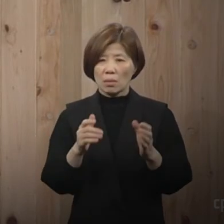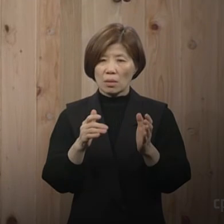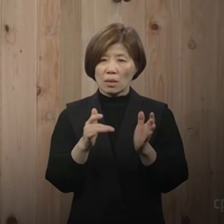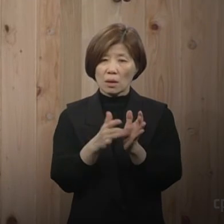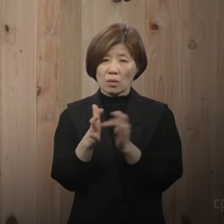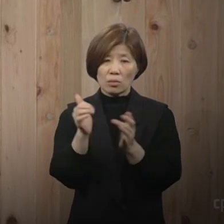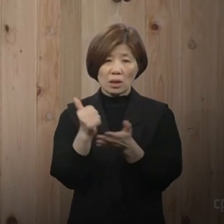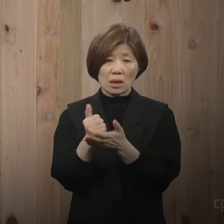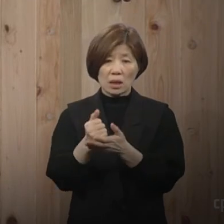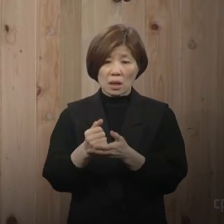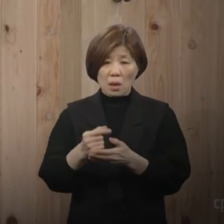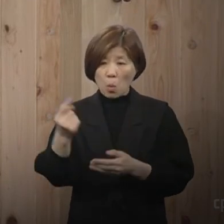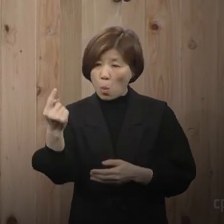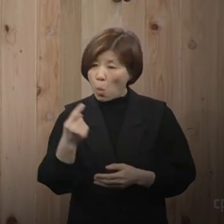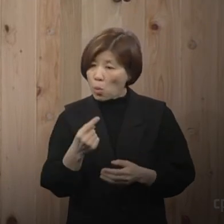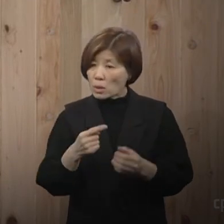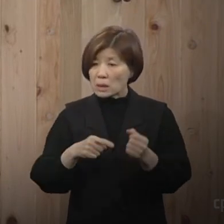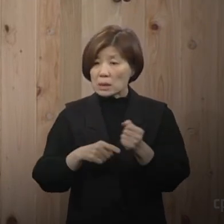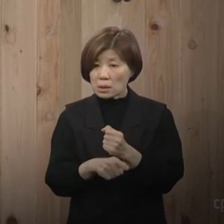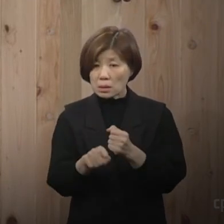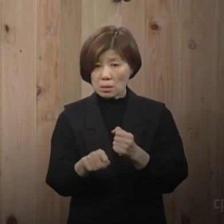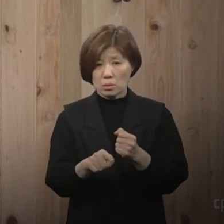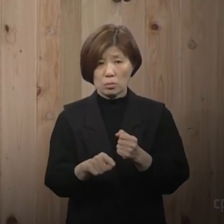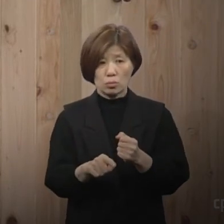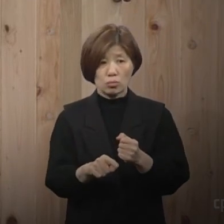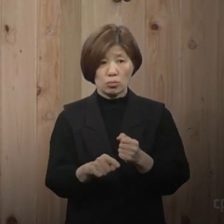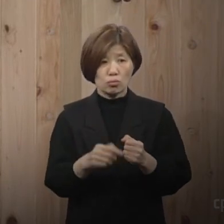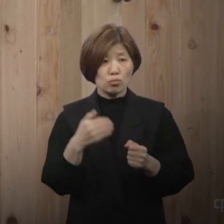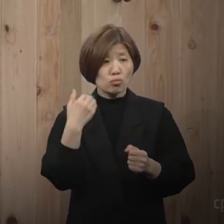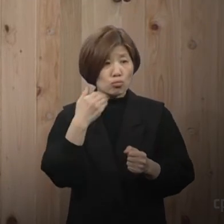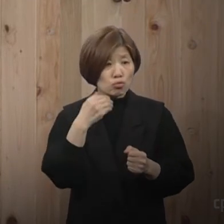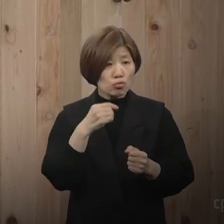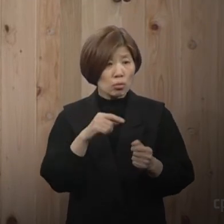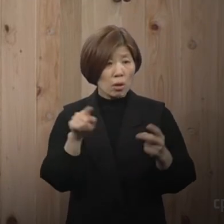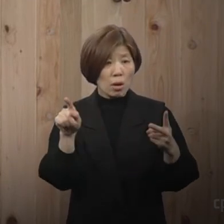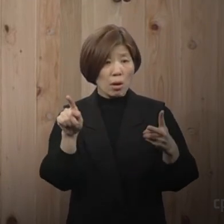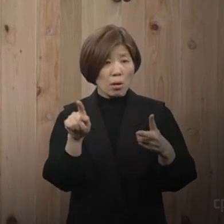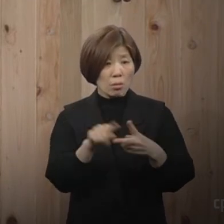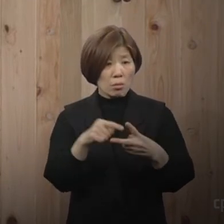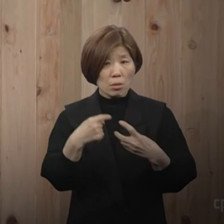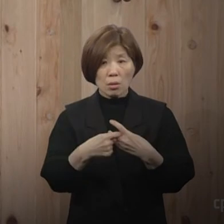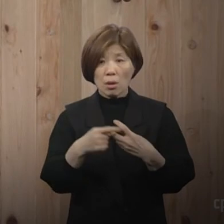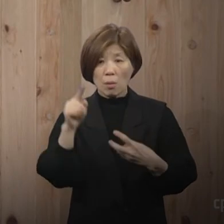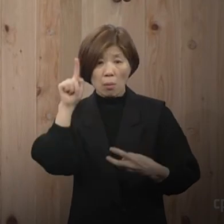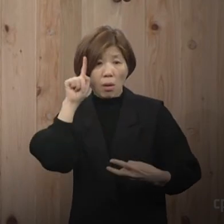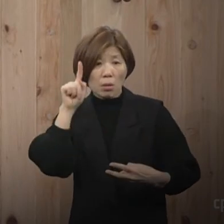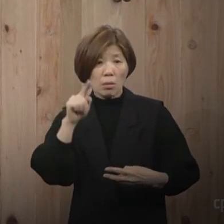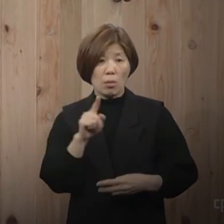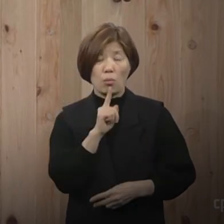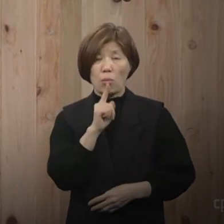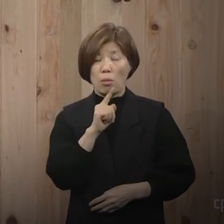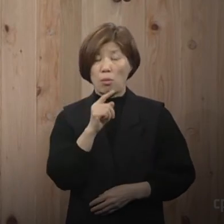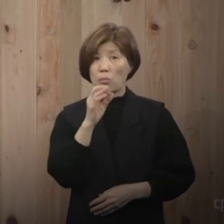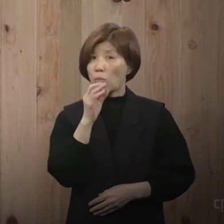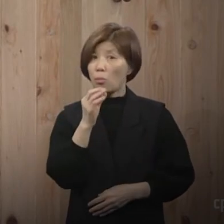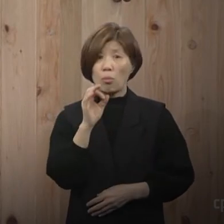그 심오하고도 거룩한 뜻을 누가 충분히 이해하고 헤아린다고 이렇게 자부할 수